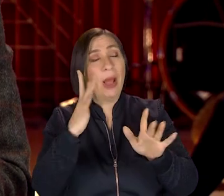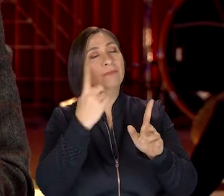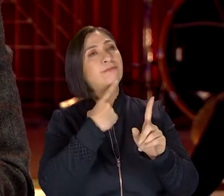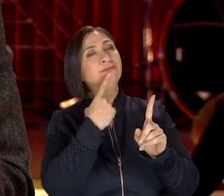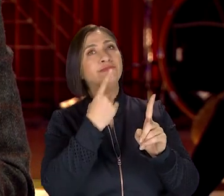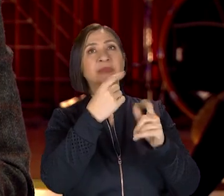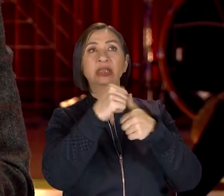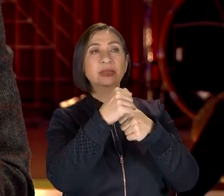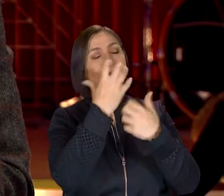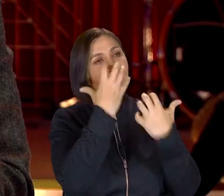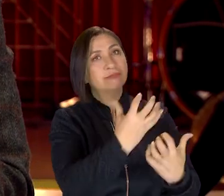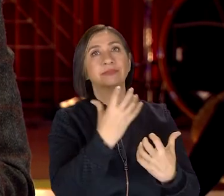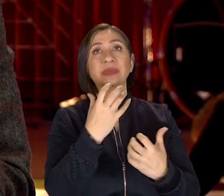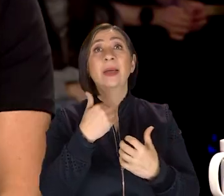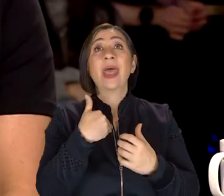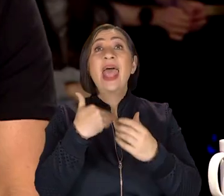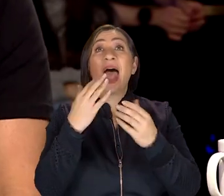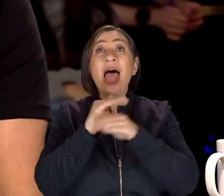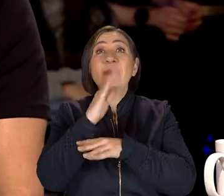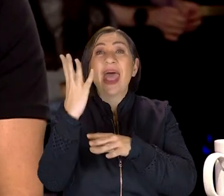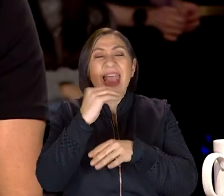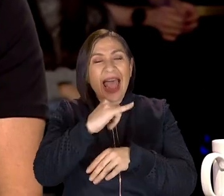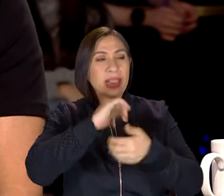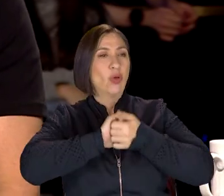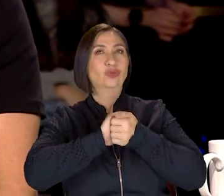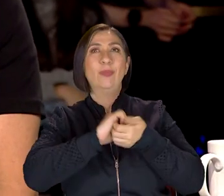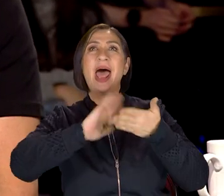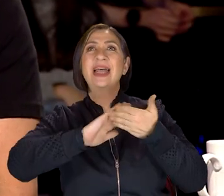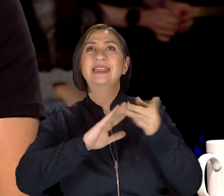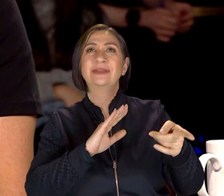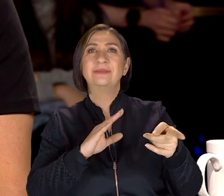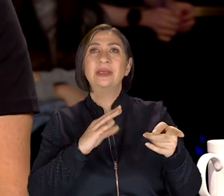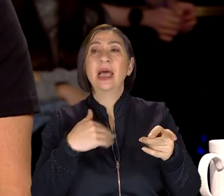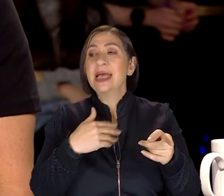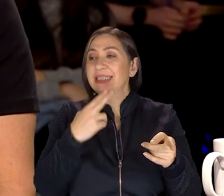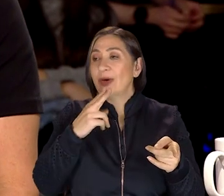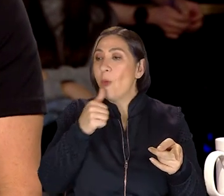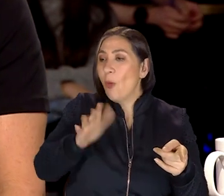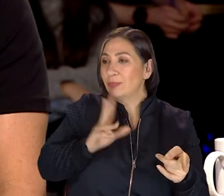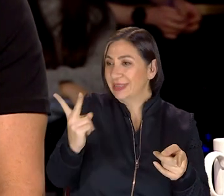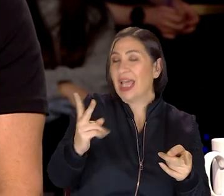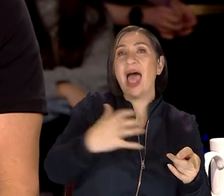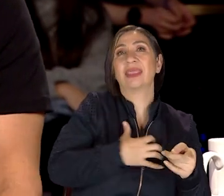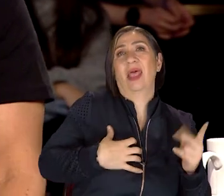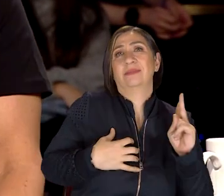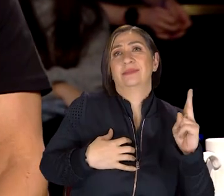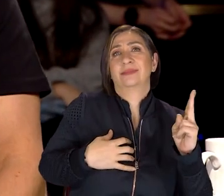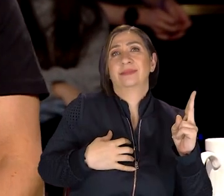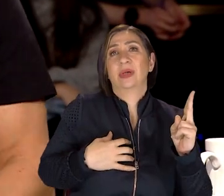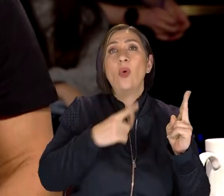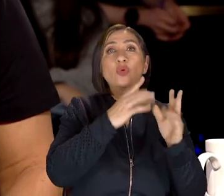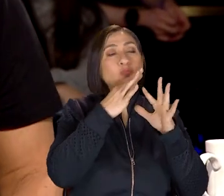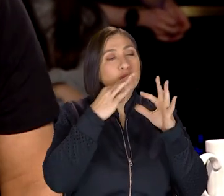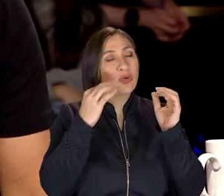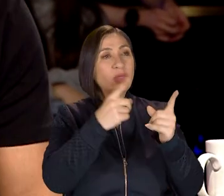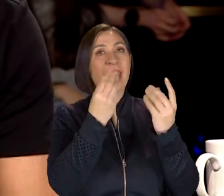bu kadar güzel bahsetmen çok hoşuma gidiyor. Benim hayattaki en yakın arkadaşım be Okan. Yani evet, günün sonunda Yaman'ımın Yavuz'umun annesi. Hani evet, maşallah. Onun